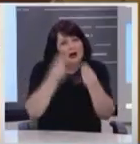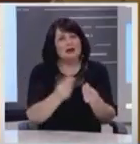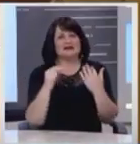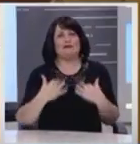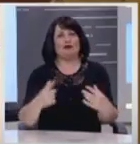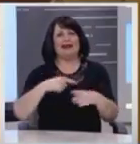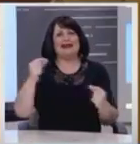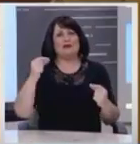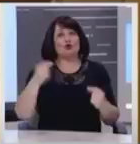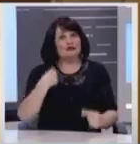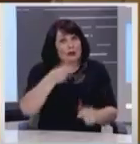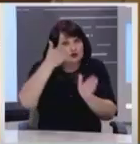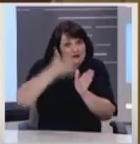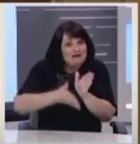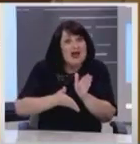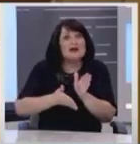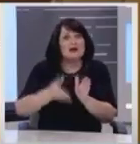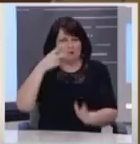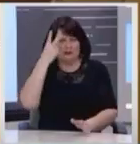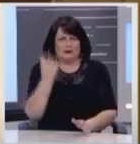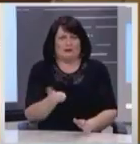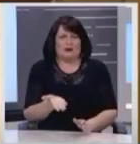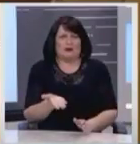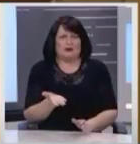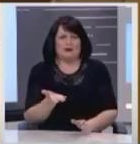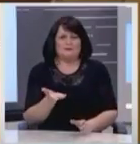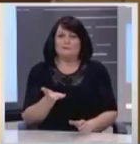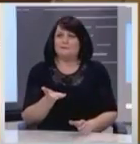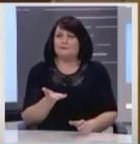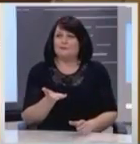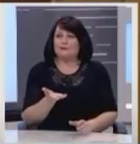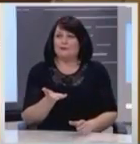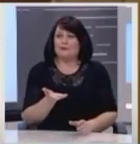ώστε να ανοίξει, όπως δικαιούται άλλωστε,